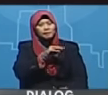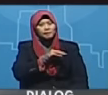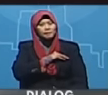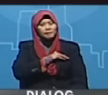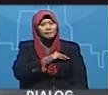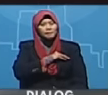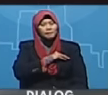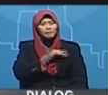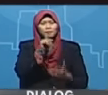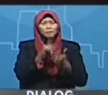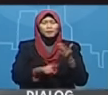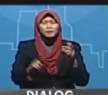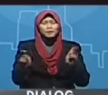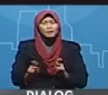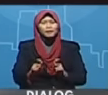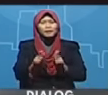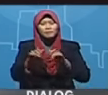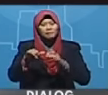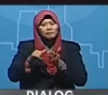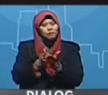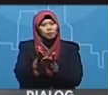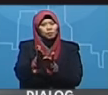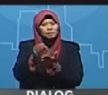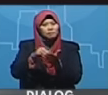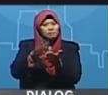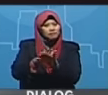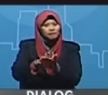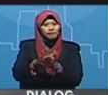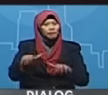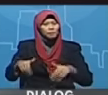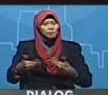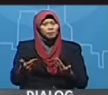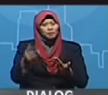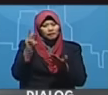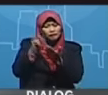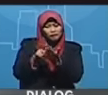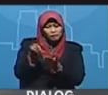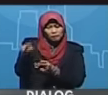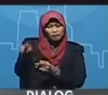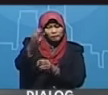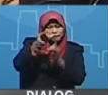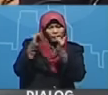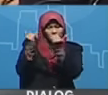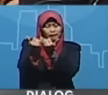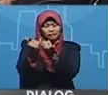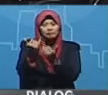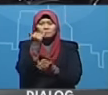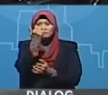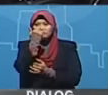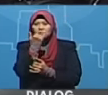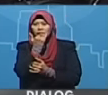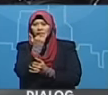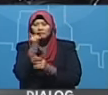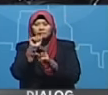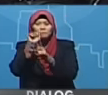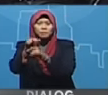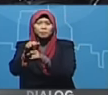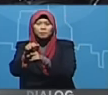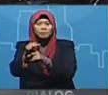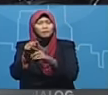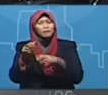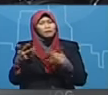apa tindakan drastik yang akan terus diambil jika satu syarikat itu dikenal pasti melakukan penipuan? Satunya ialah apabila kita